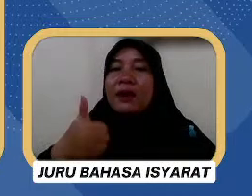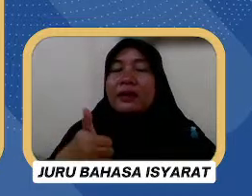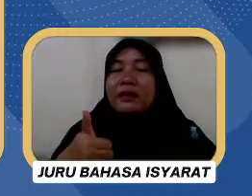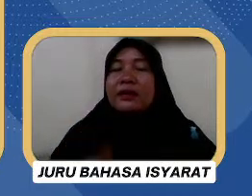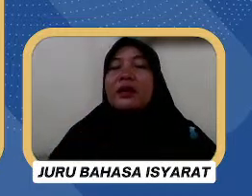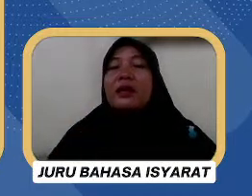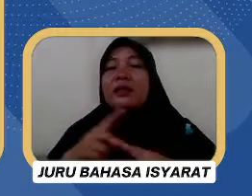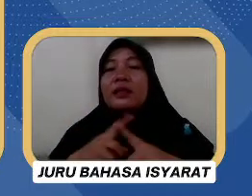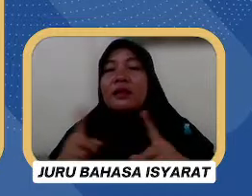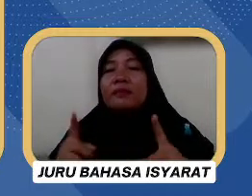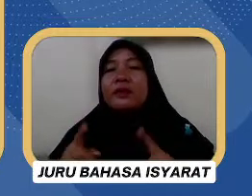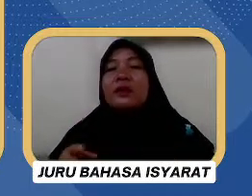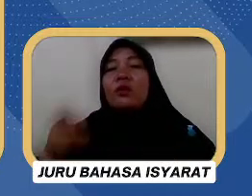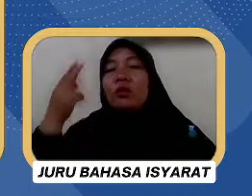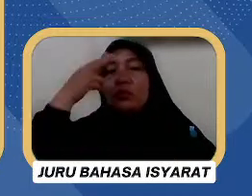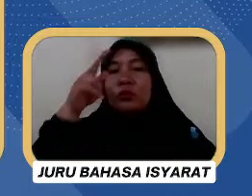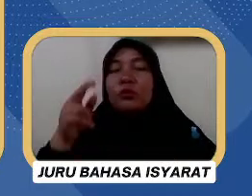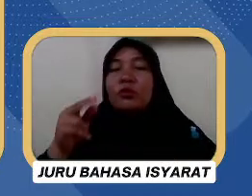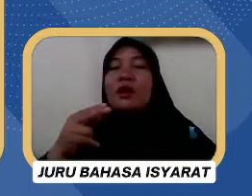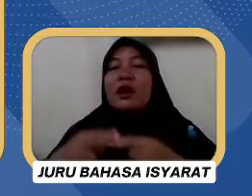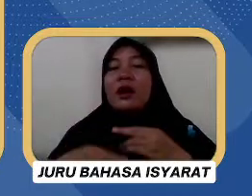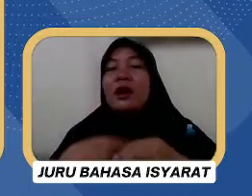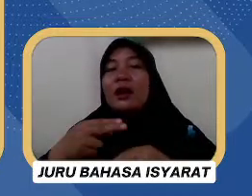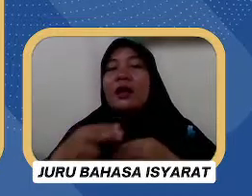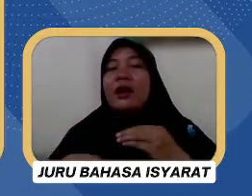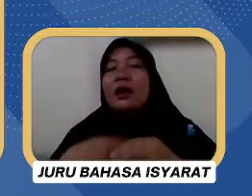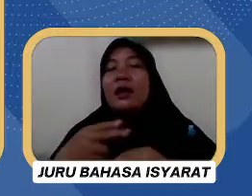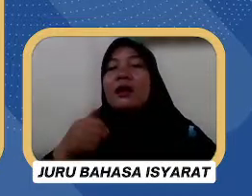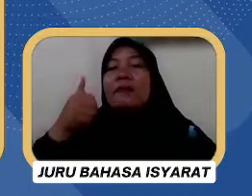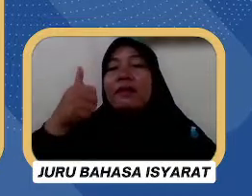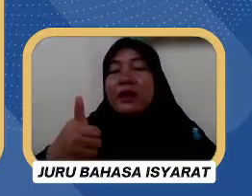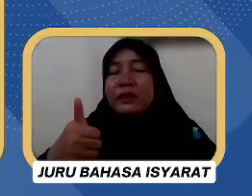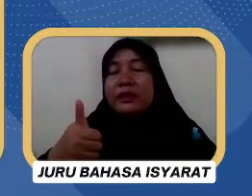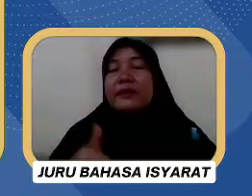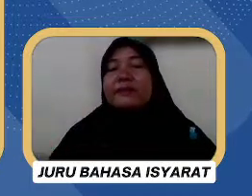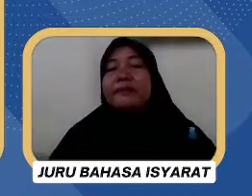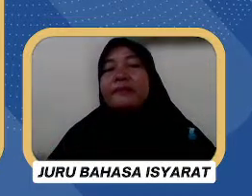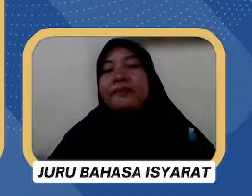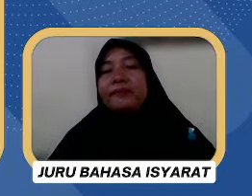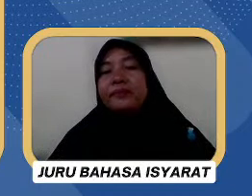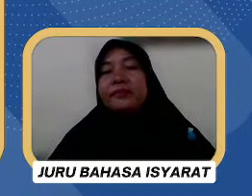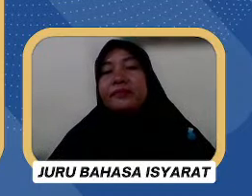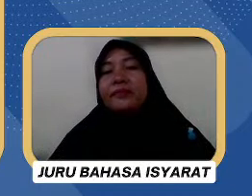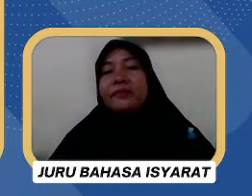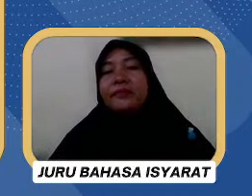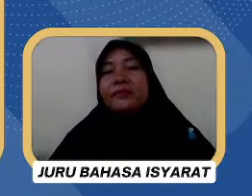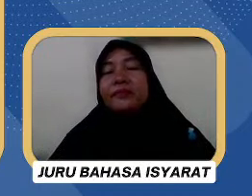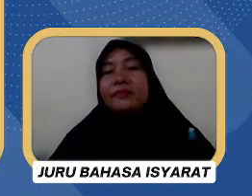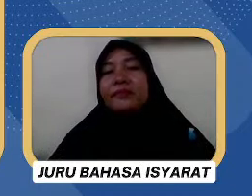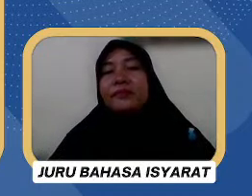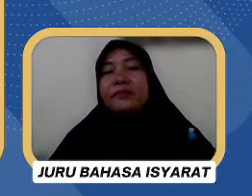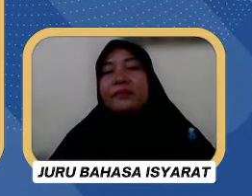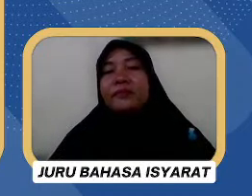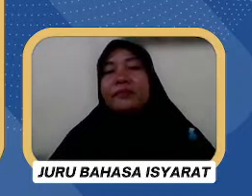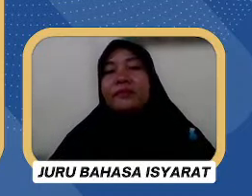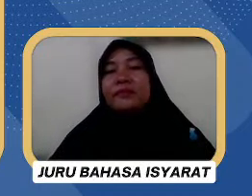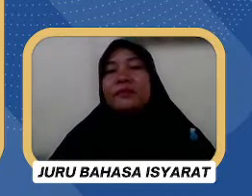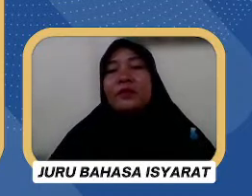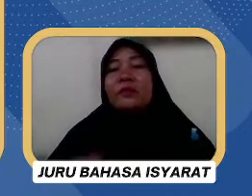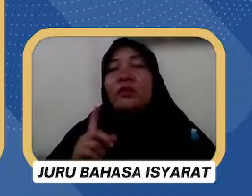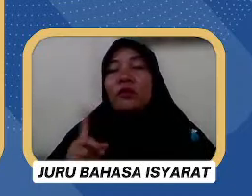kreativitas, dan lain sebagainya, itu bisa kita tuangkan dan kita pelajari melalui ruang digital. Terutama media sosial teman-teman saat